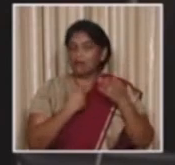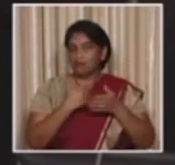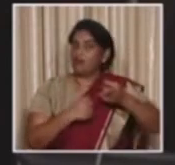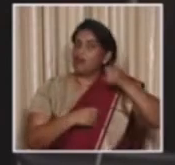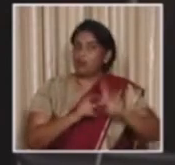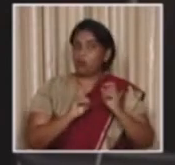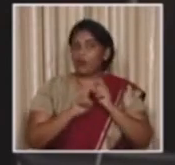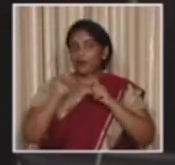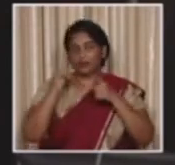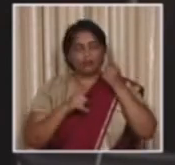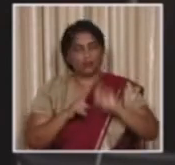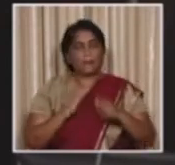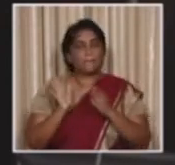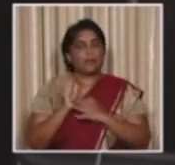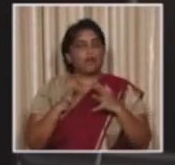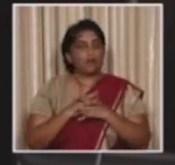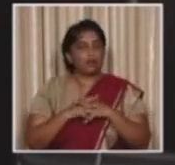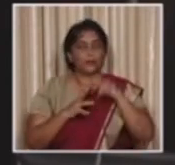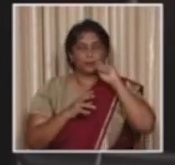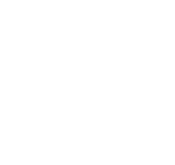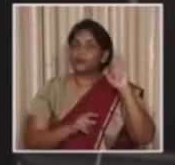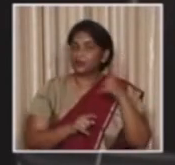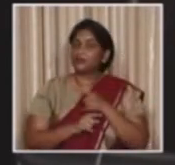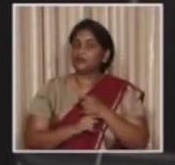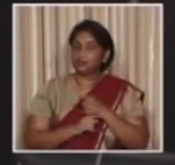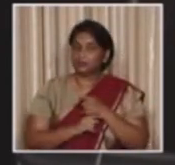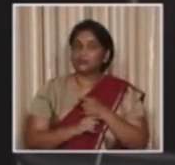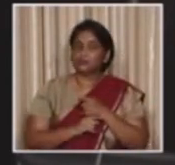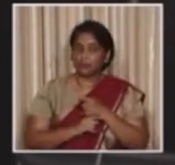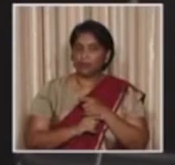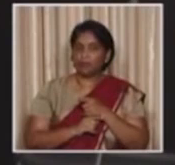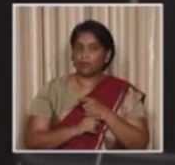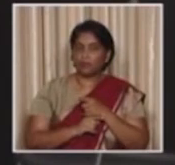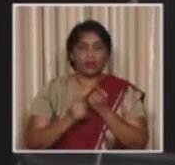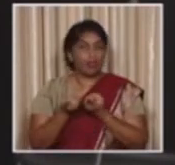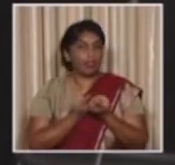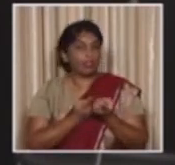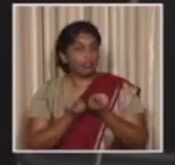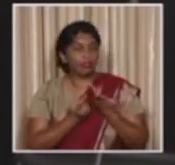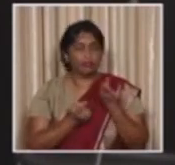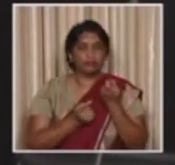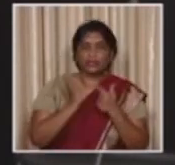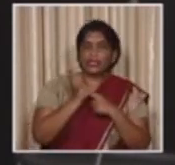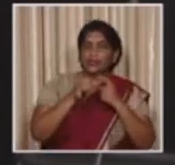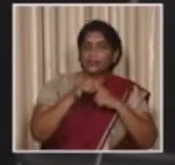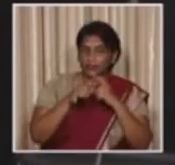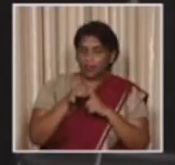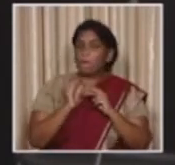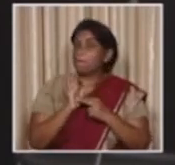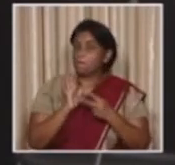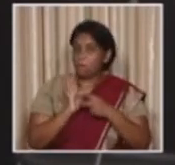තියෙනවා. ඒ වගේම මෙගවොට් 100ක සියමලාණ්ඩුව ප්‍රදේශයේ කම්පිටිටිව් බිඩින් වලින් තරඟකාරීත්වයෙන් අපි ටෙන්ඩර් කරපු ව්‍යාපෘතියක්